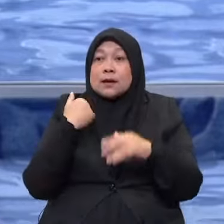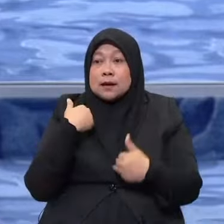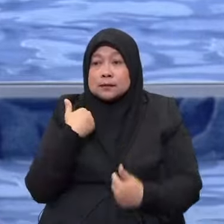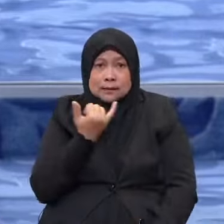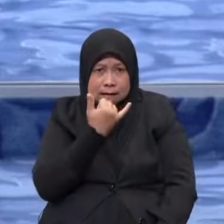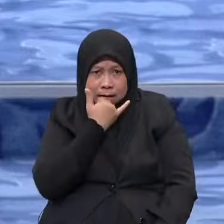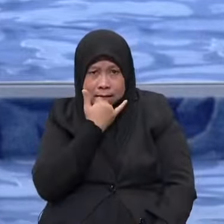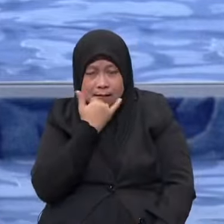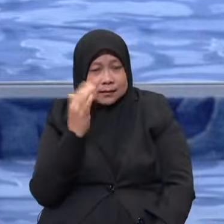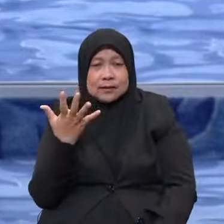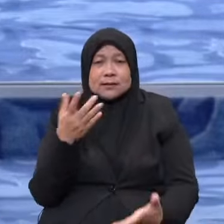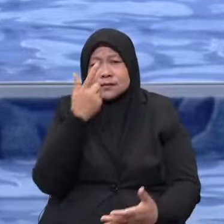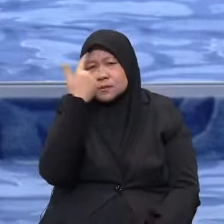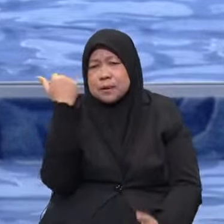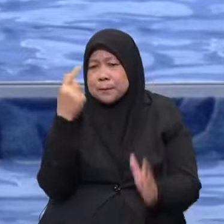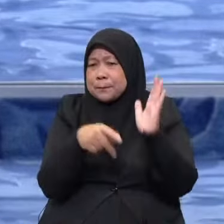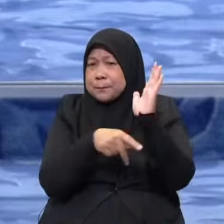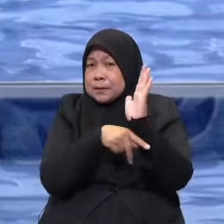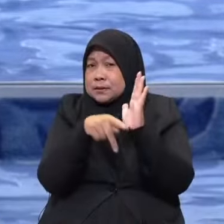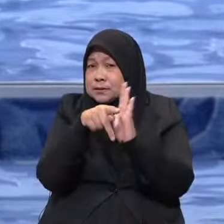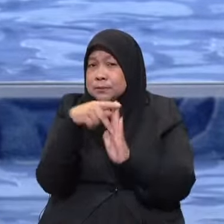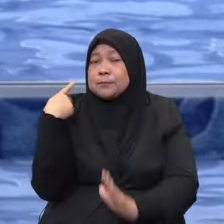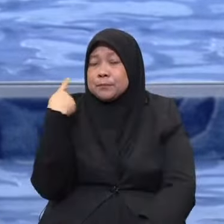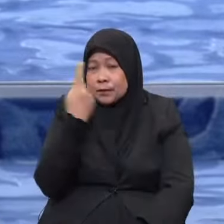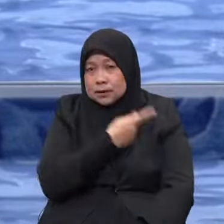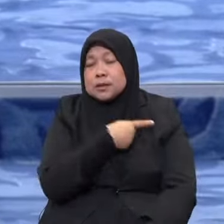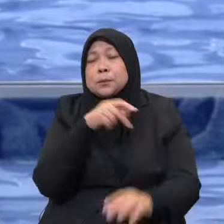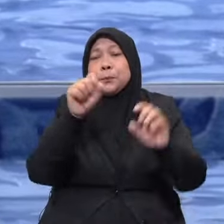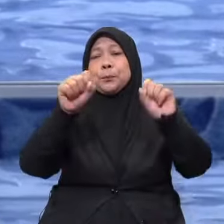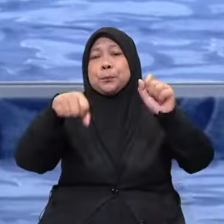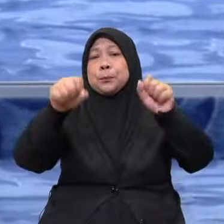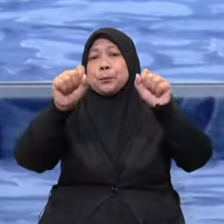apa salahnya? Oh, kerana prinsip kita boleh.